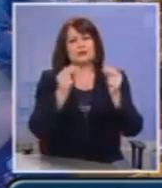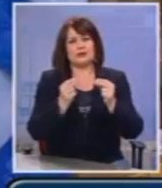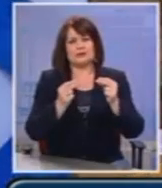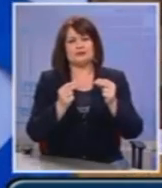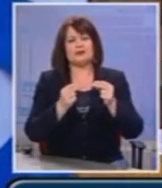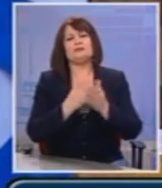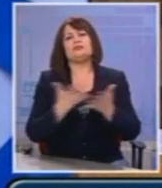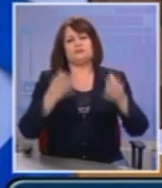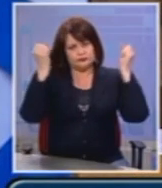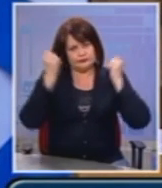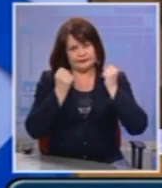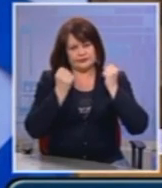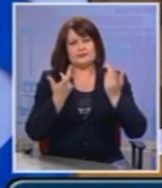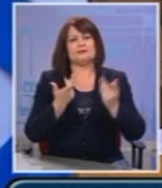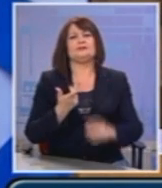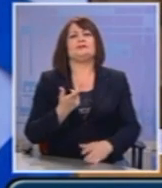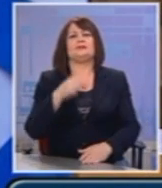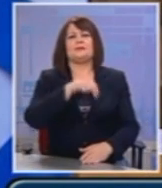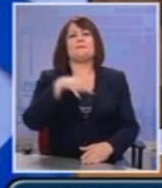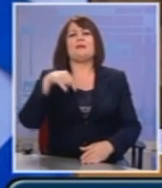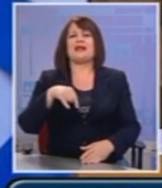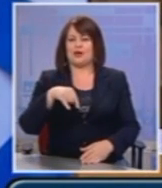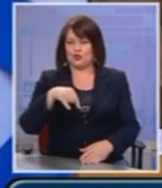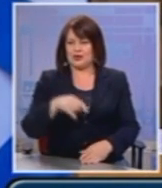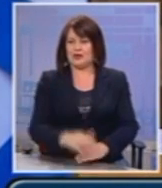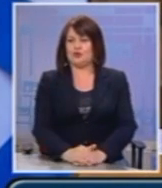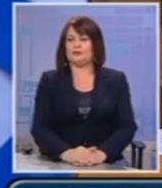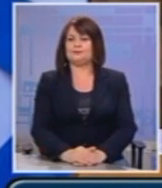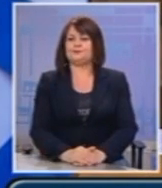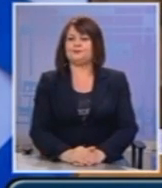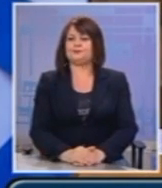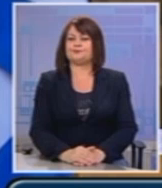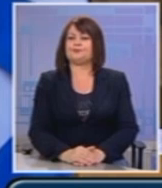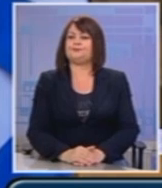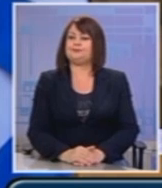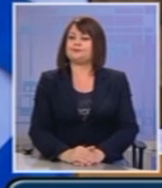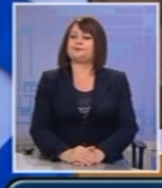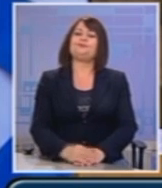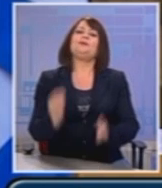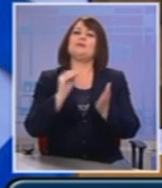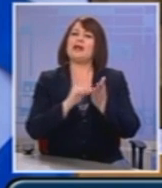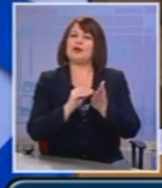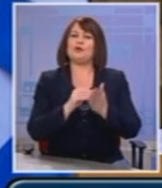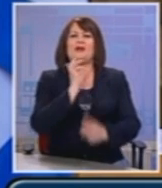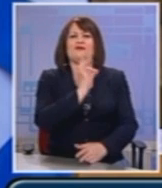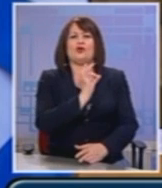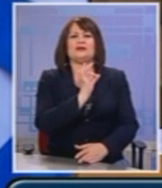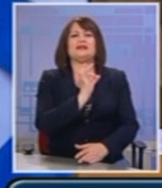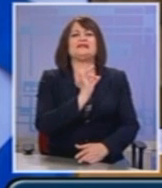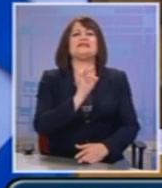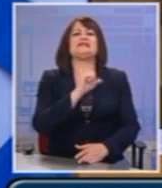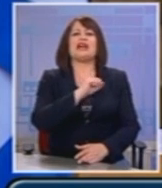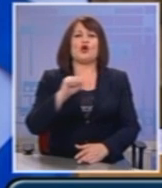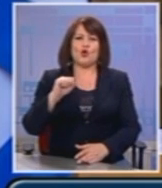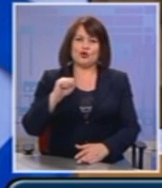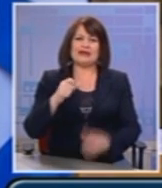τεράστια ζημιά ο κύριος νίκος παπαγεωργίου ε καθώς επίσης ο κύριος φώτης αγώνας από